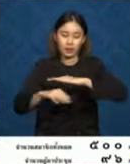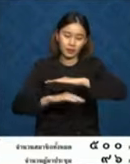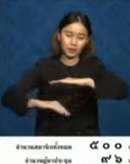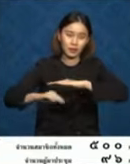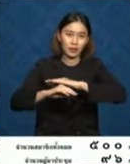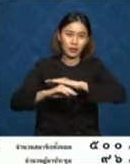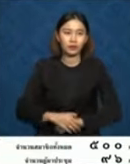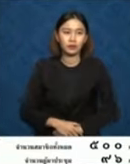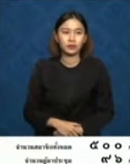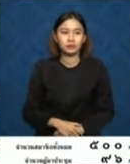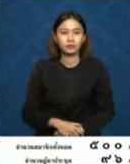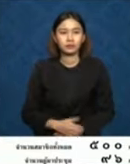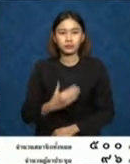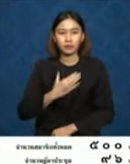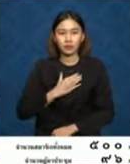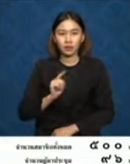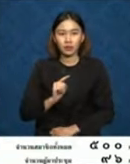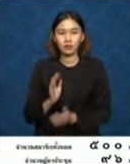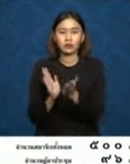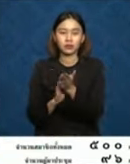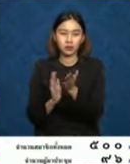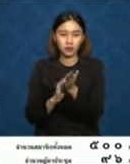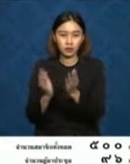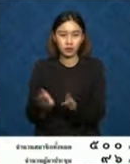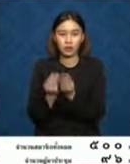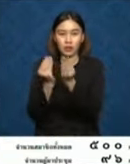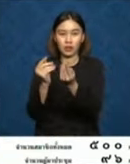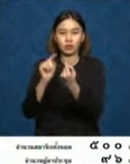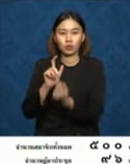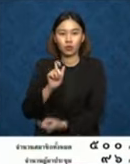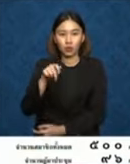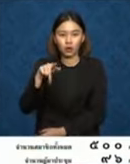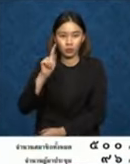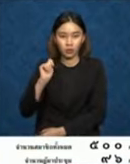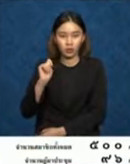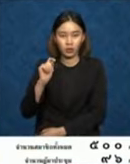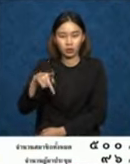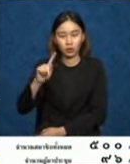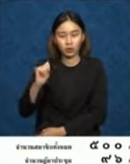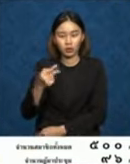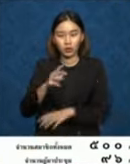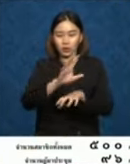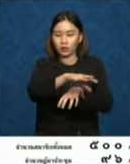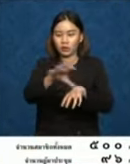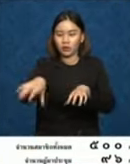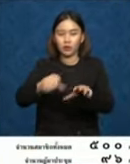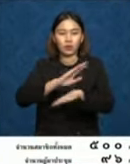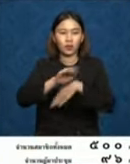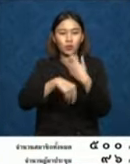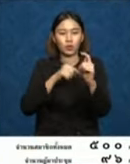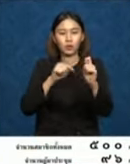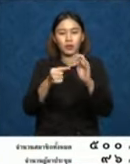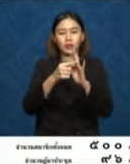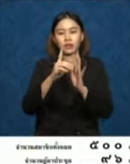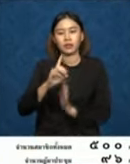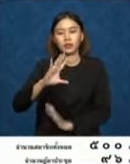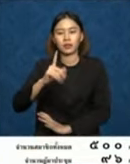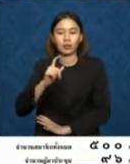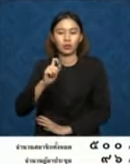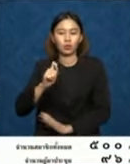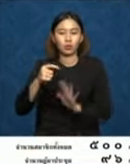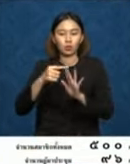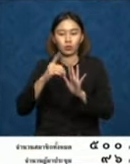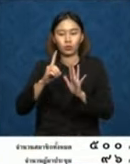ค่ะซึ่งดิฉันต้องขอชื่นชมองค์กรปกครองส่วนท้องถิ่นนะคะทุกแห่งของอำเภอเดชอุดมค่ะโดยเฉพาะอย่างยิ่ง